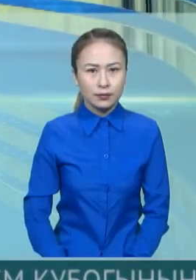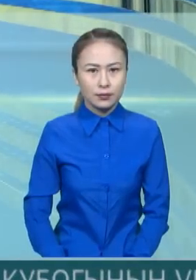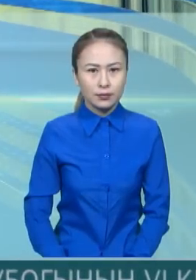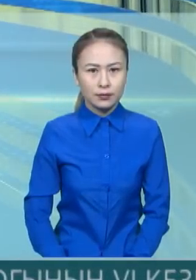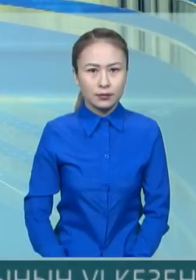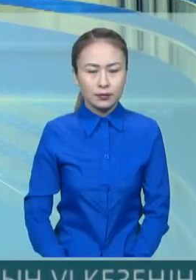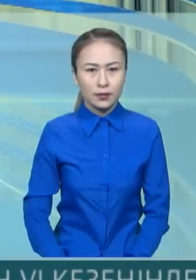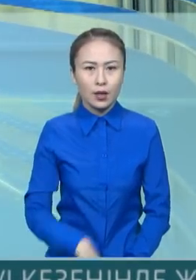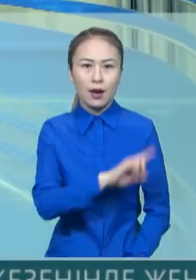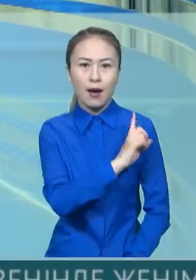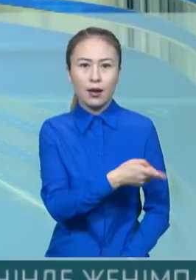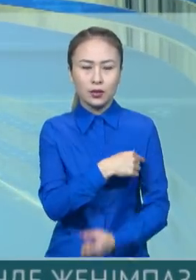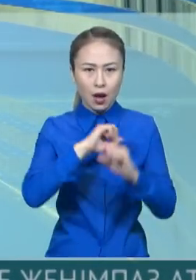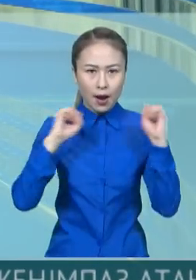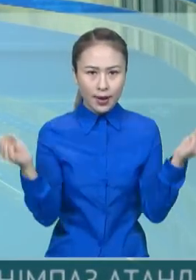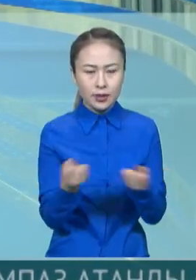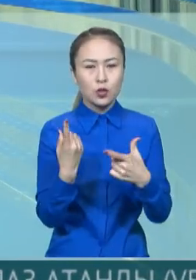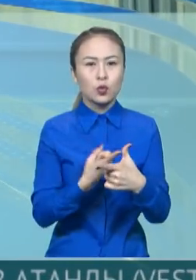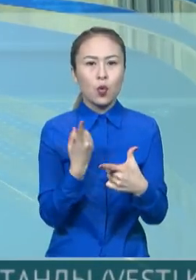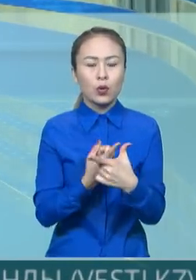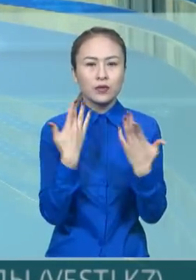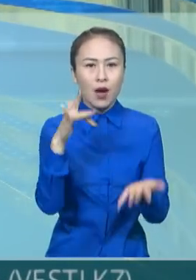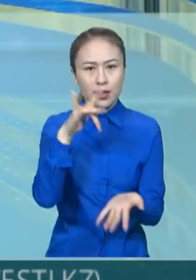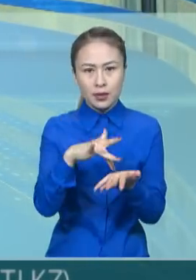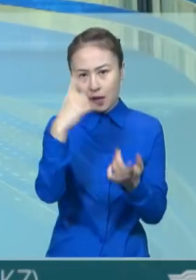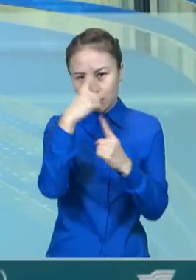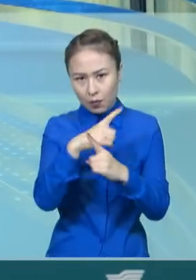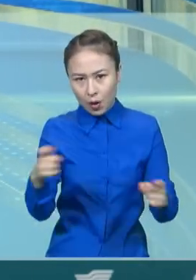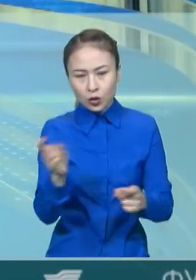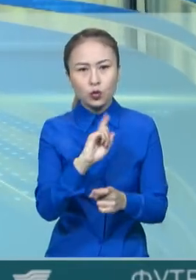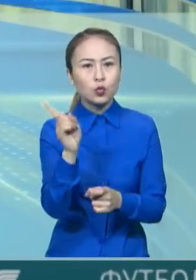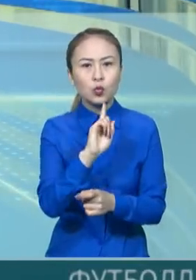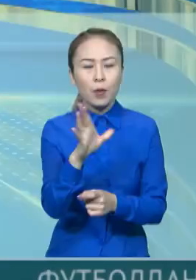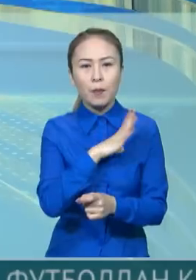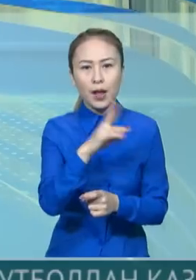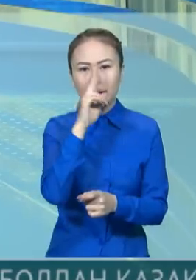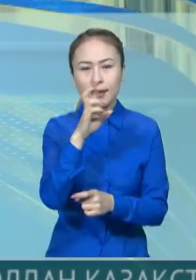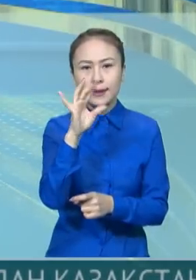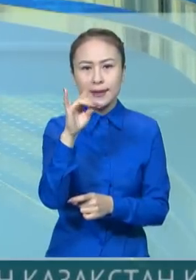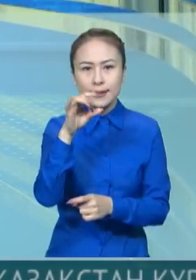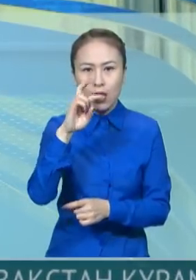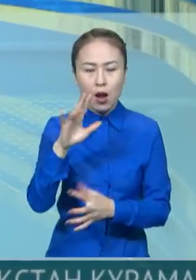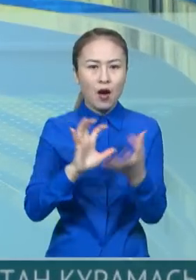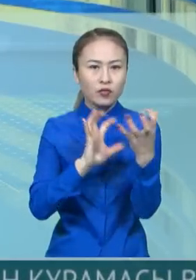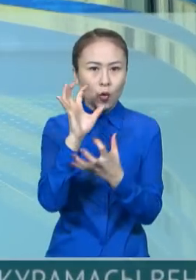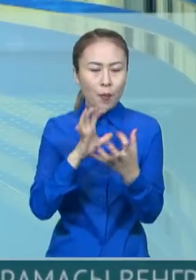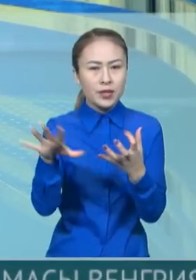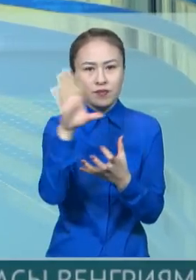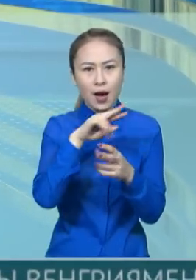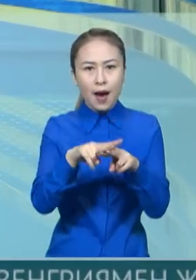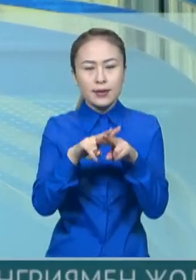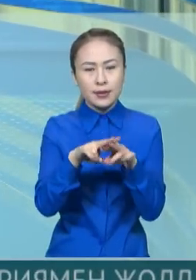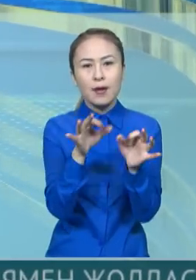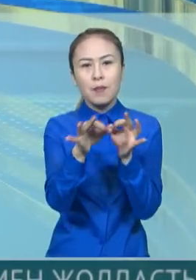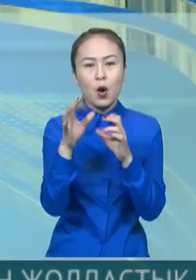Қатты аяз болғандықтан Қазақ автожол ситуациялық орталығының хабарлауынша дизельмен жүретін және қоғамдық көліктер үшін Астана қаласынан